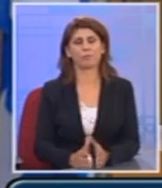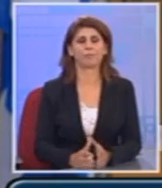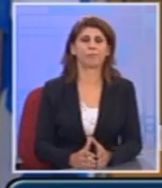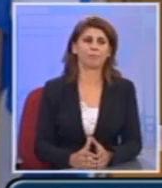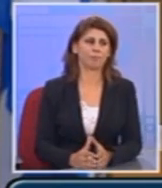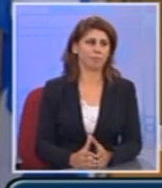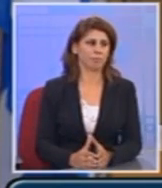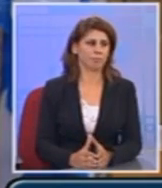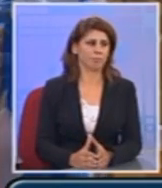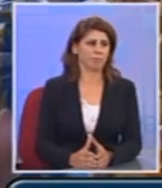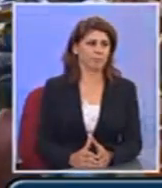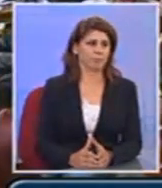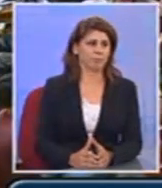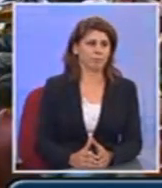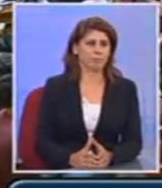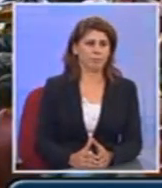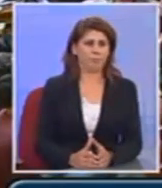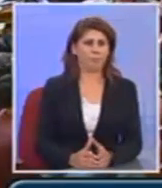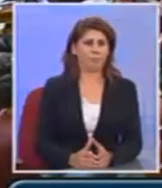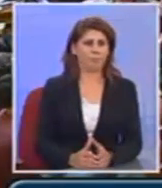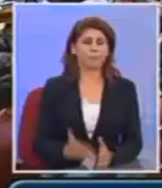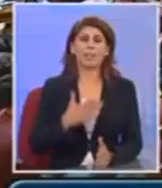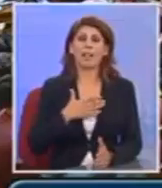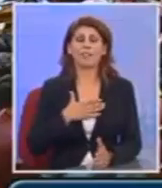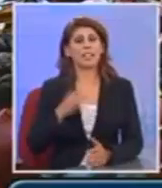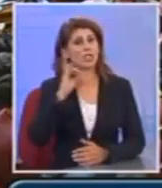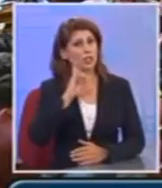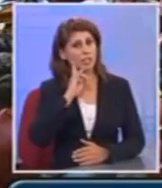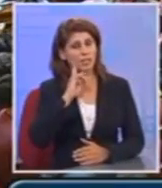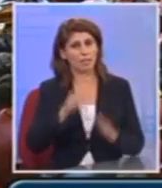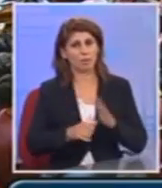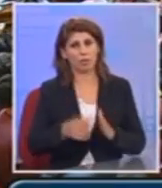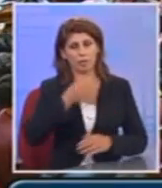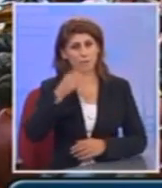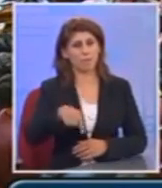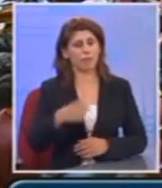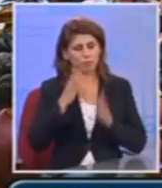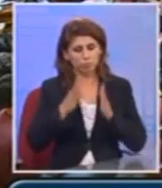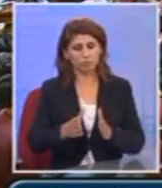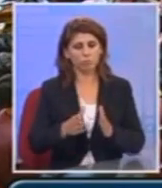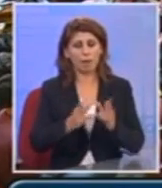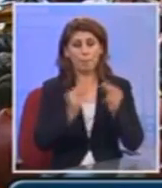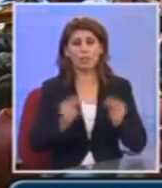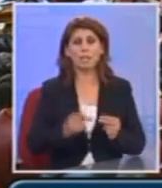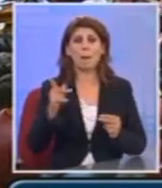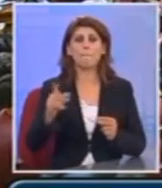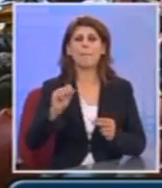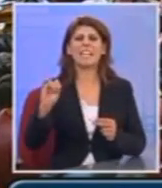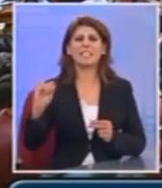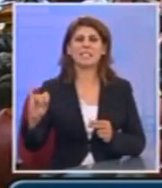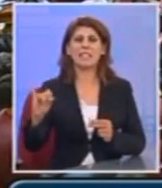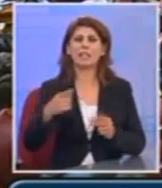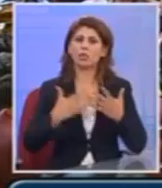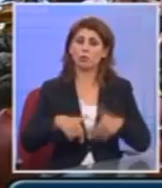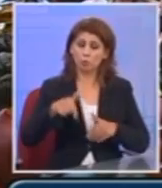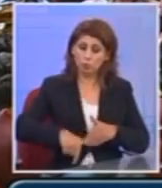ευχαριστώ κυρία πρόεδρε η εισήγησή μου θα είναι εστιασμένη στις συνέπειες του psi για τη λειτουργία του παρόντος